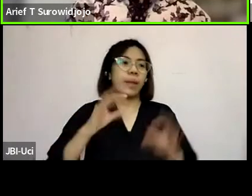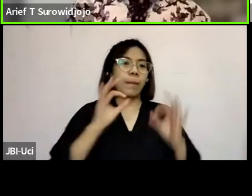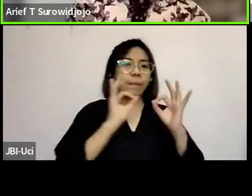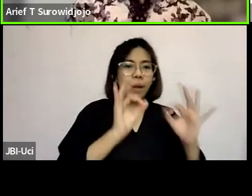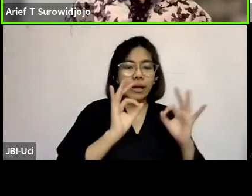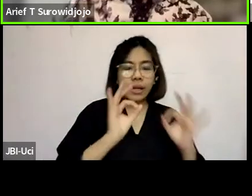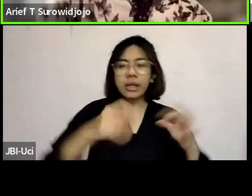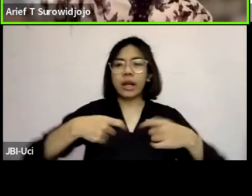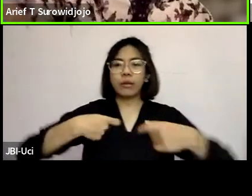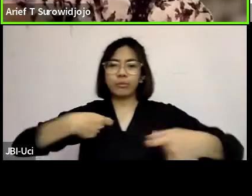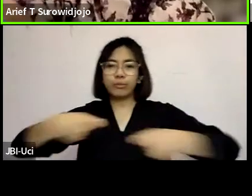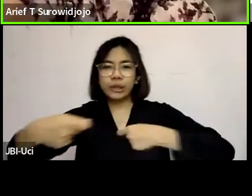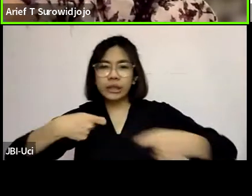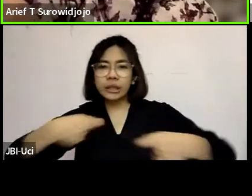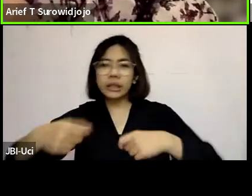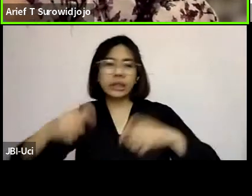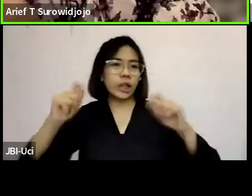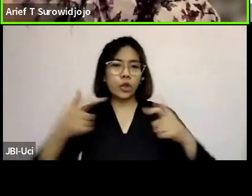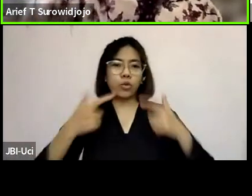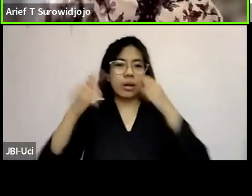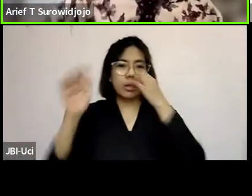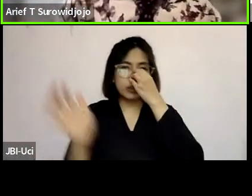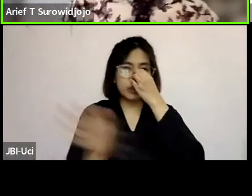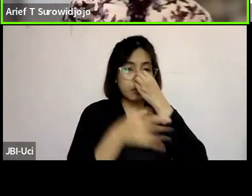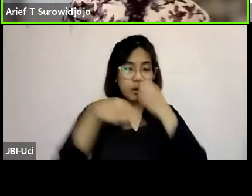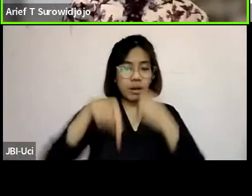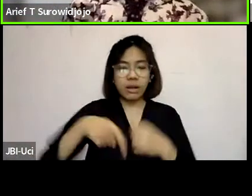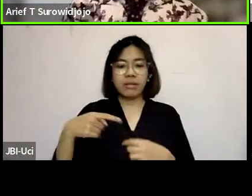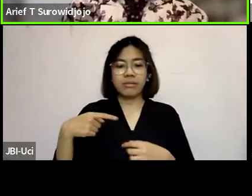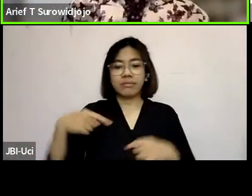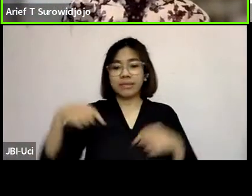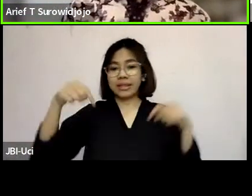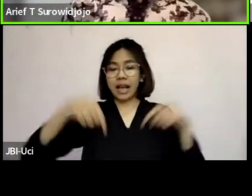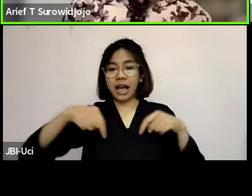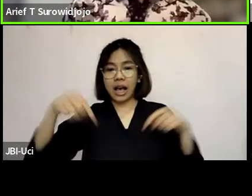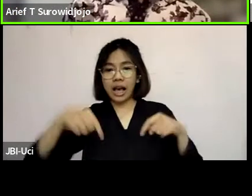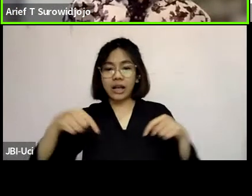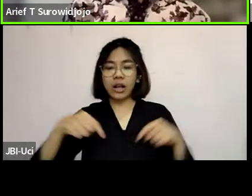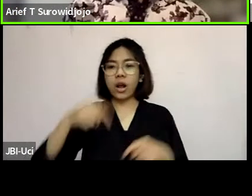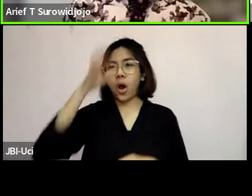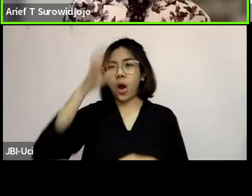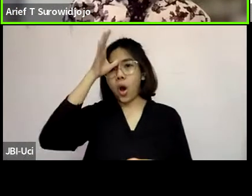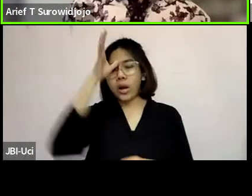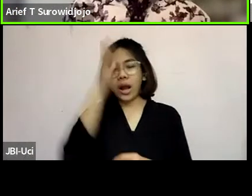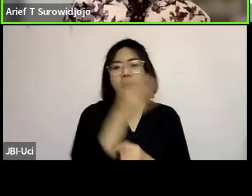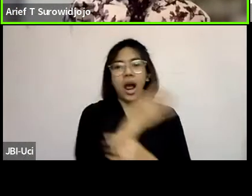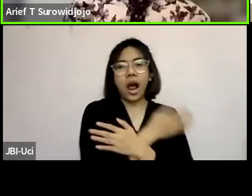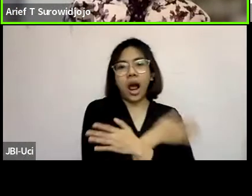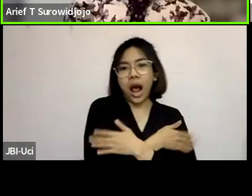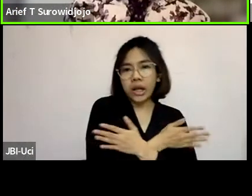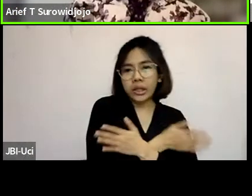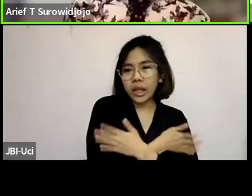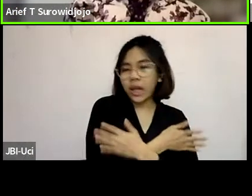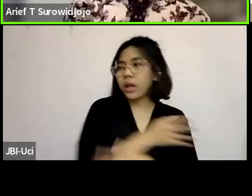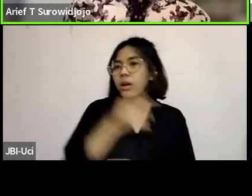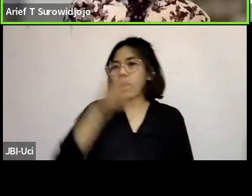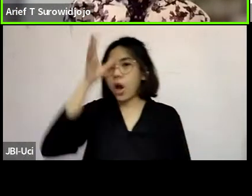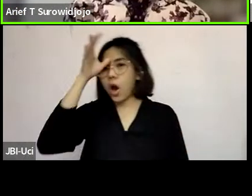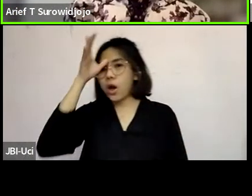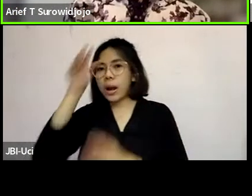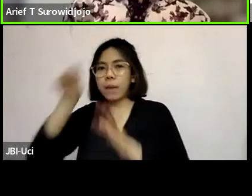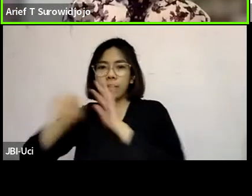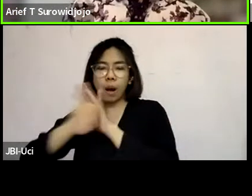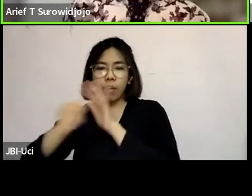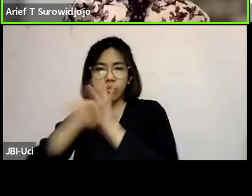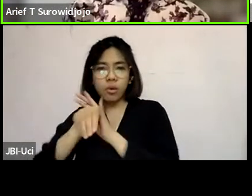aspek kondisi Indonesia tidak heran bahwa sudah suka kita sekarang di taman Aceh di pedalaman Papua itu sudah mampu